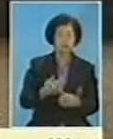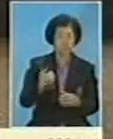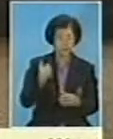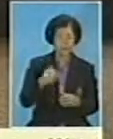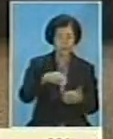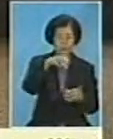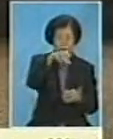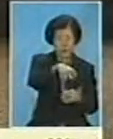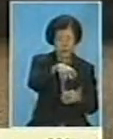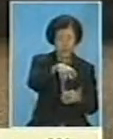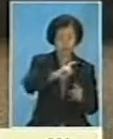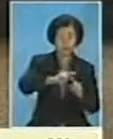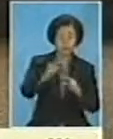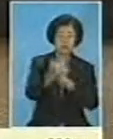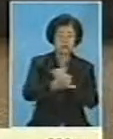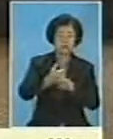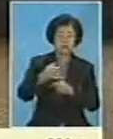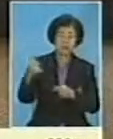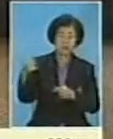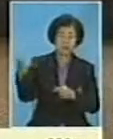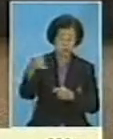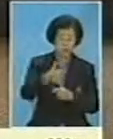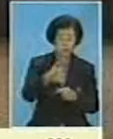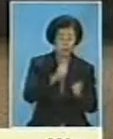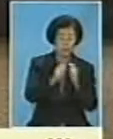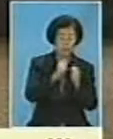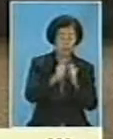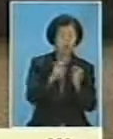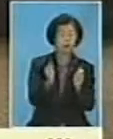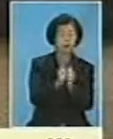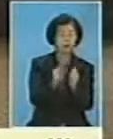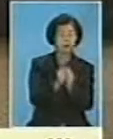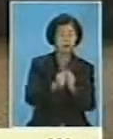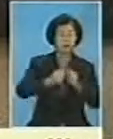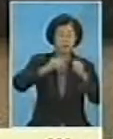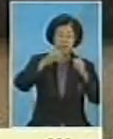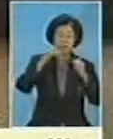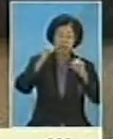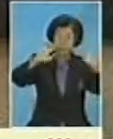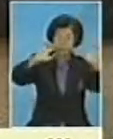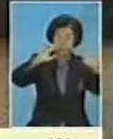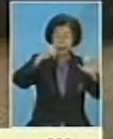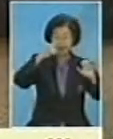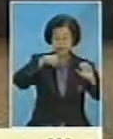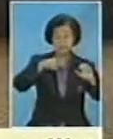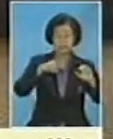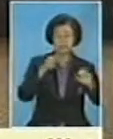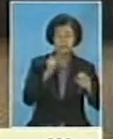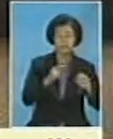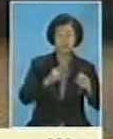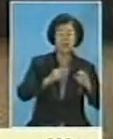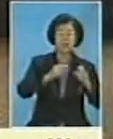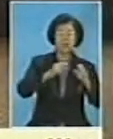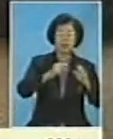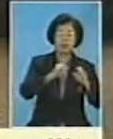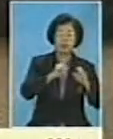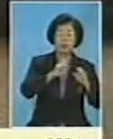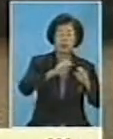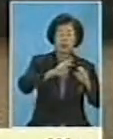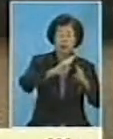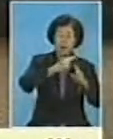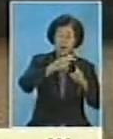น่วยงานต่างประเทศที่เข้ามาติดต่อเพื่อซื้อขายข้าวกับหน่วยงานรัฐบาลไทยต่างก็เป็นรัฐวิสาหกิจเช่น